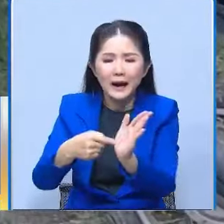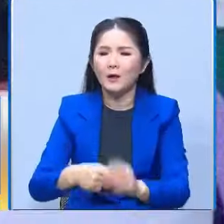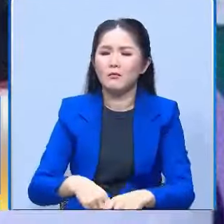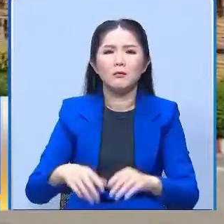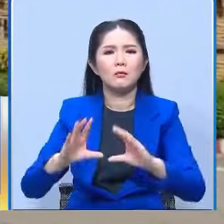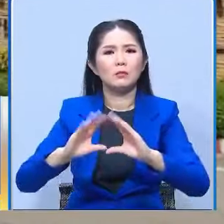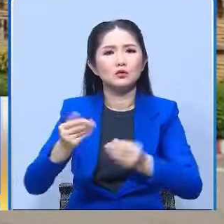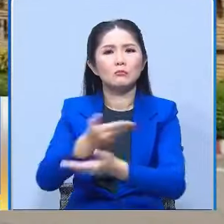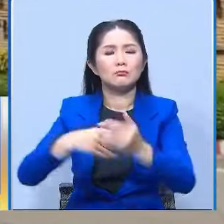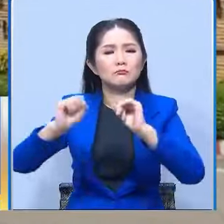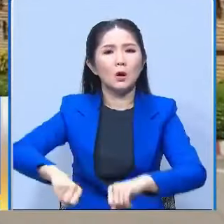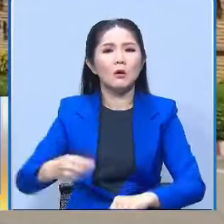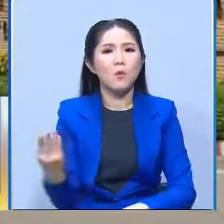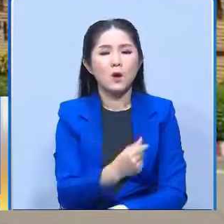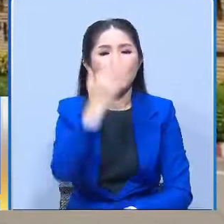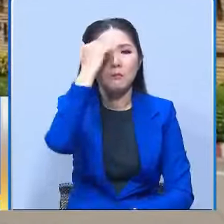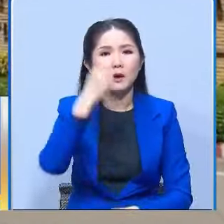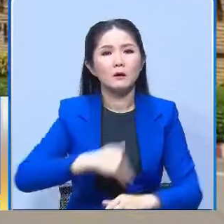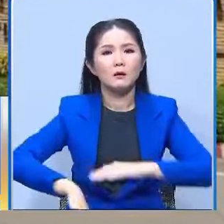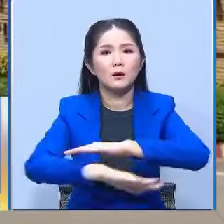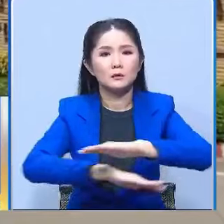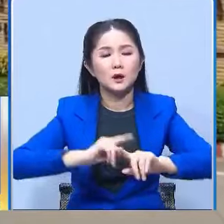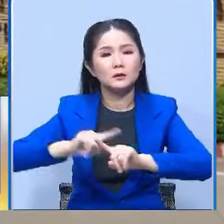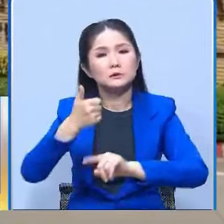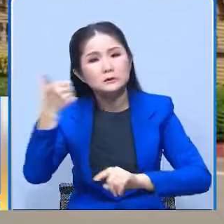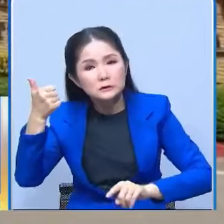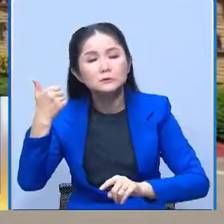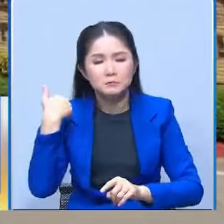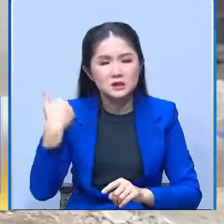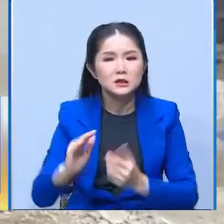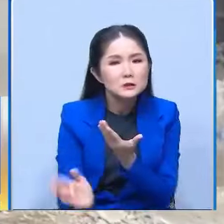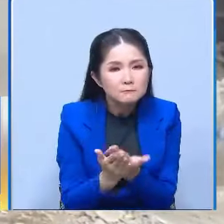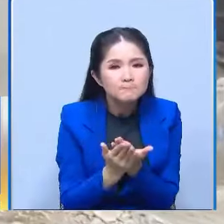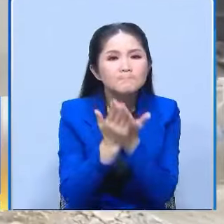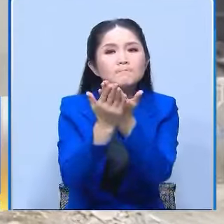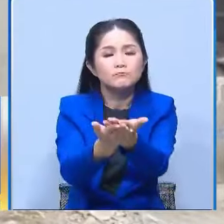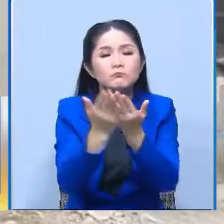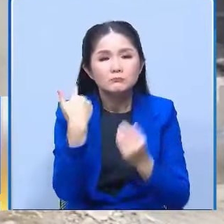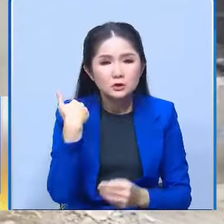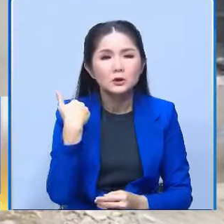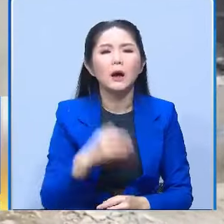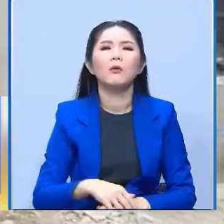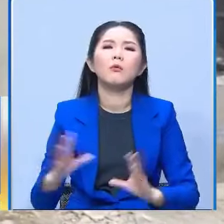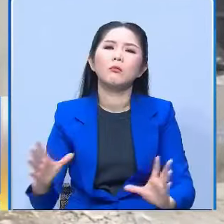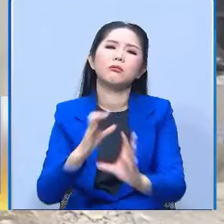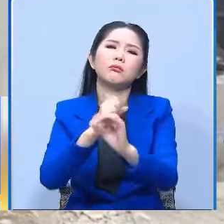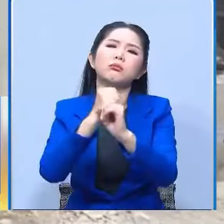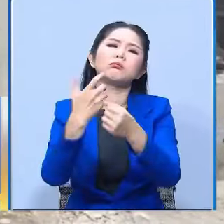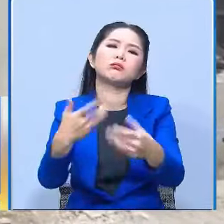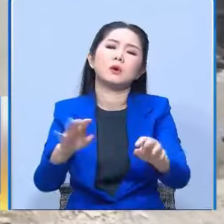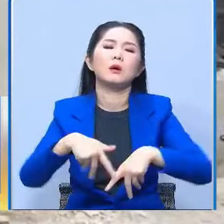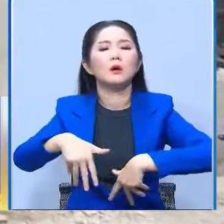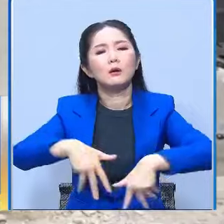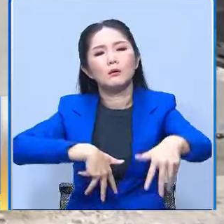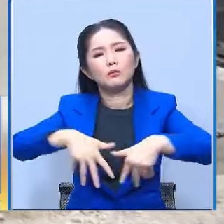ไม่ได้ยื่นหลักฐานอื่นเพิ่มเติมเลยแต่ว่าทางคณะสงฆ์ผู้สอบอธิกรณ์กลับสรุปมาแล้วว่าสิ่งที่ชาวบ้านร้องเรียนเนี่ยไม่มี